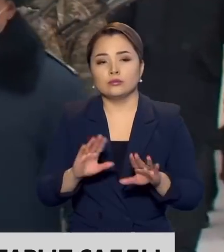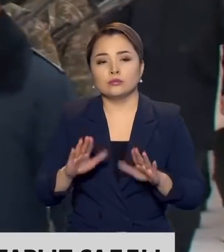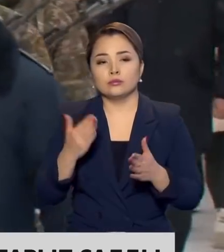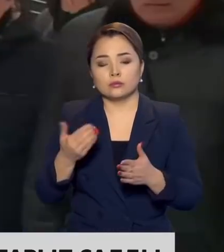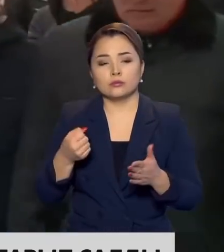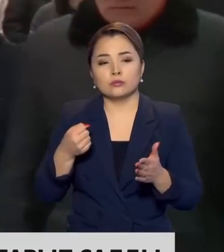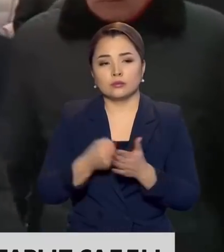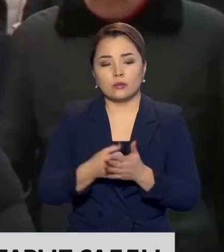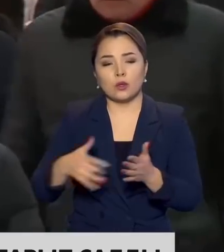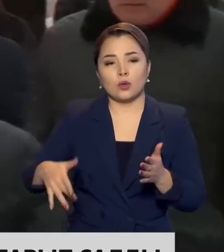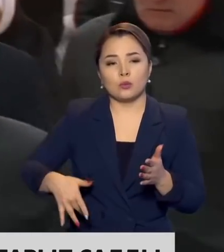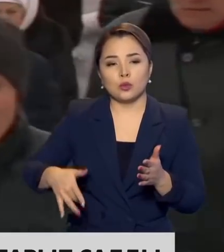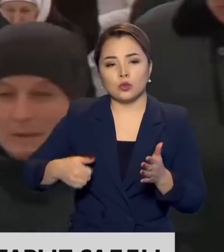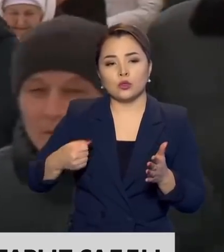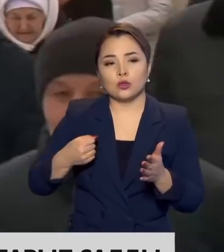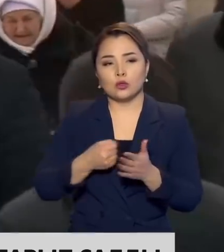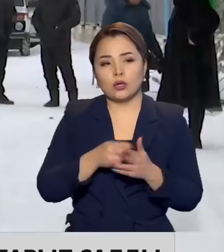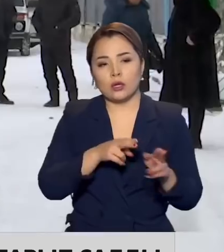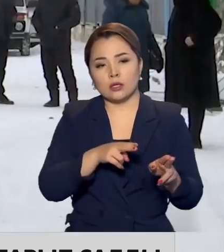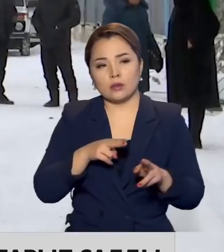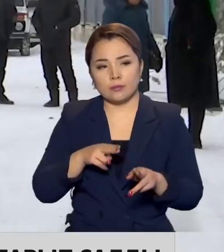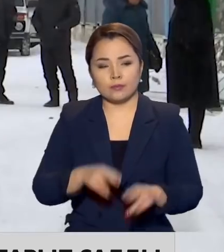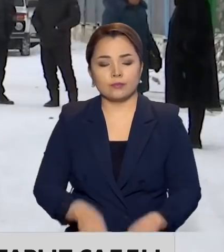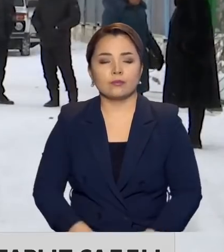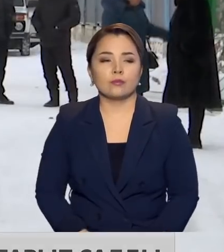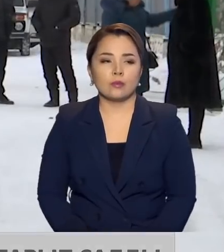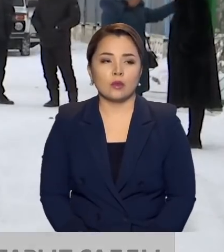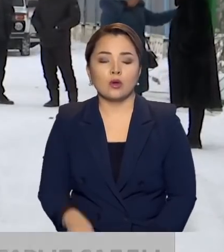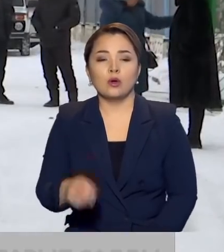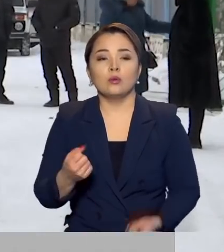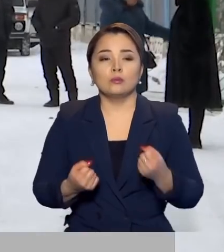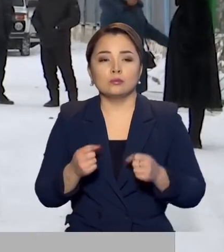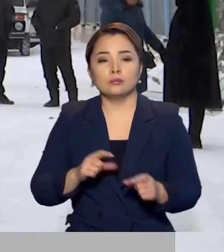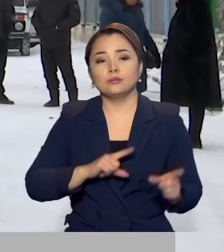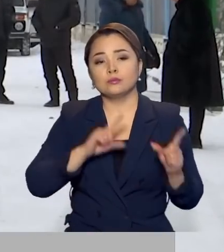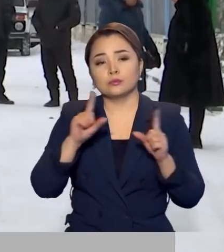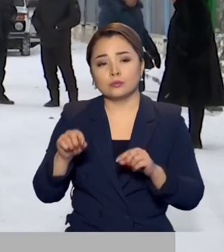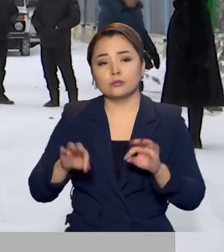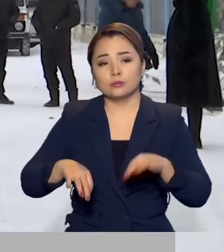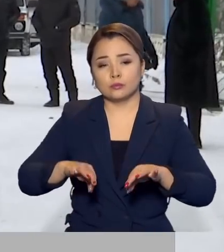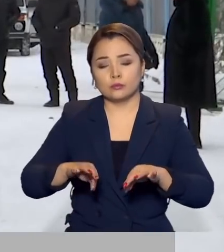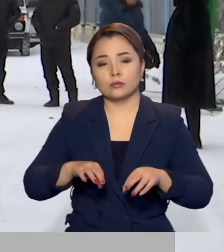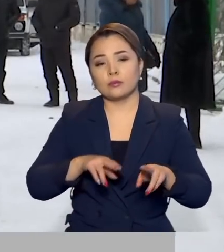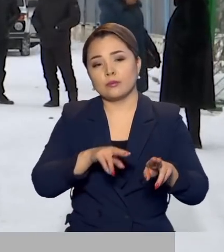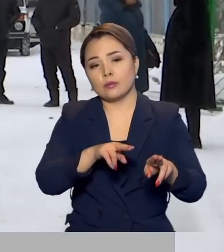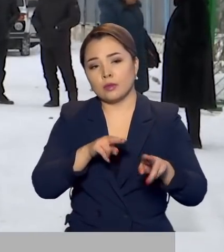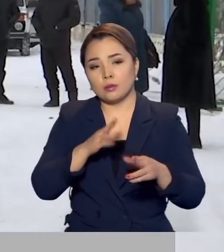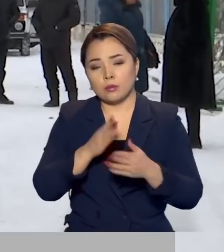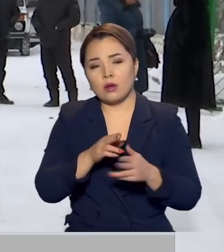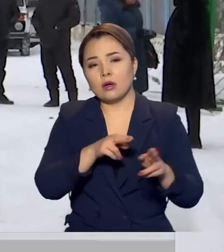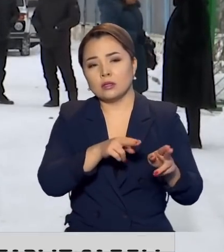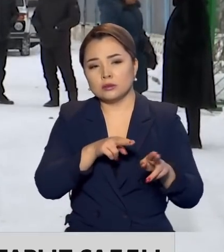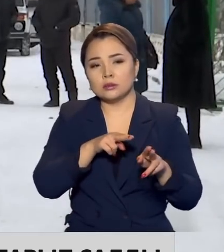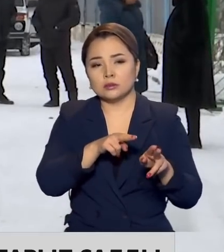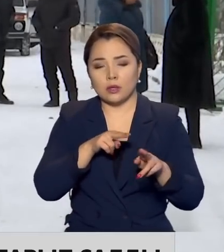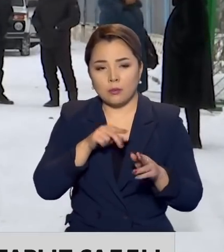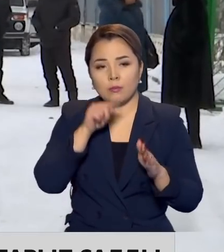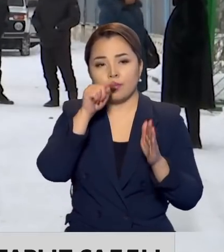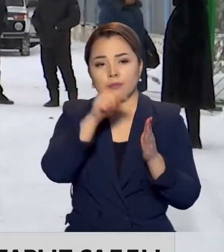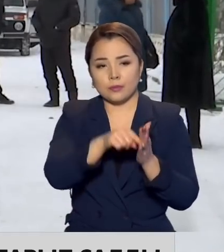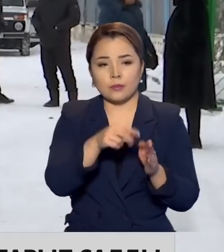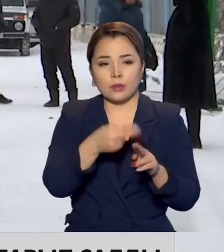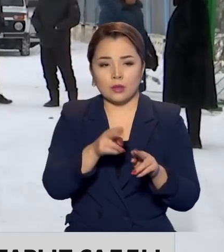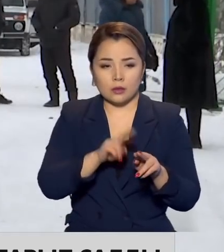оқ оның бүйіріне тиген. Жұмысын жасап жүрген кезде машинамен кетіп бара жатқанда машинадан атқан дейді. Қайта-қайта ата берген, содан